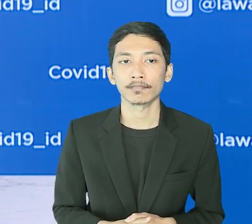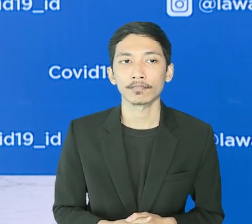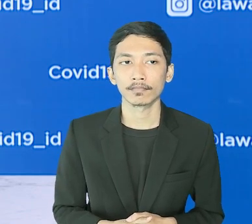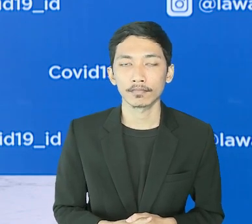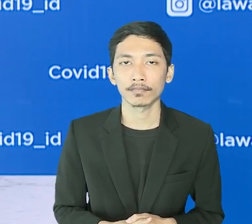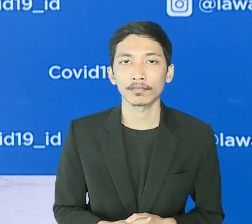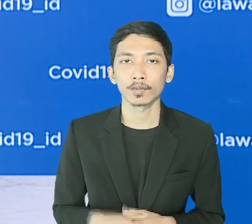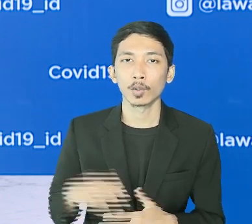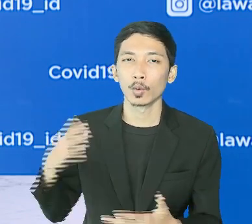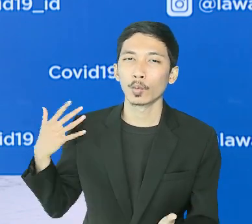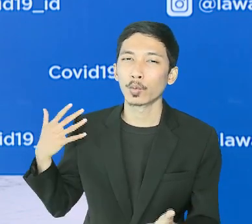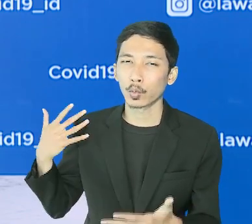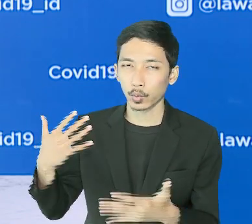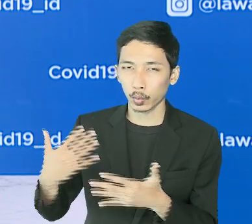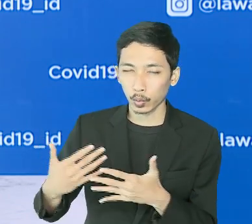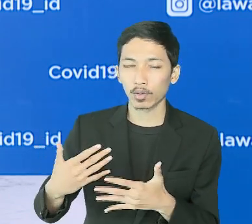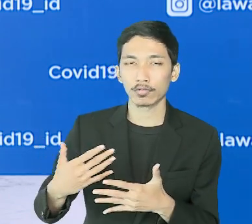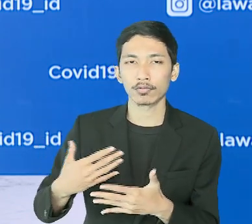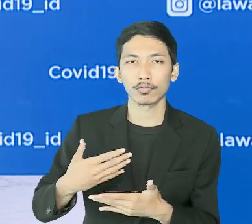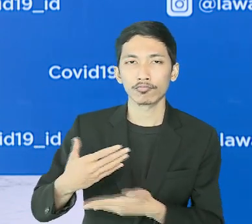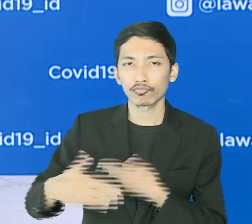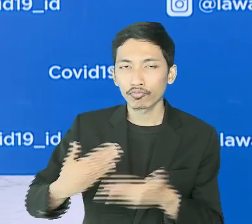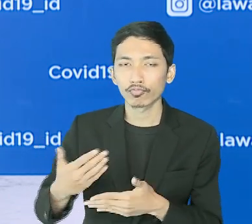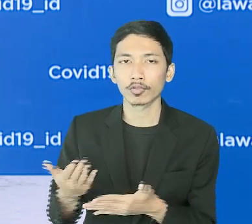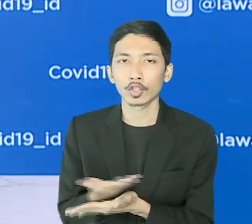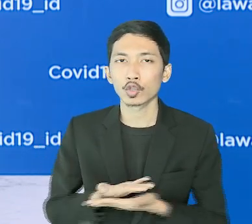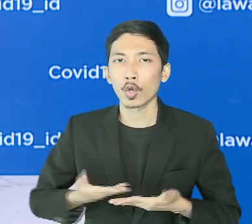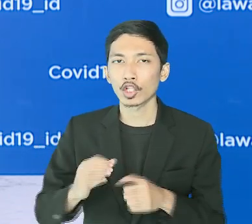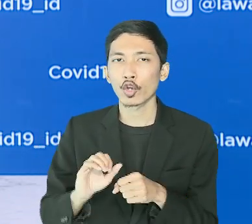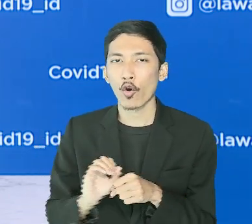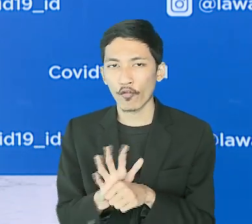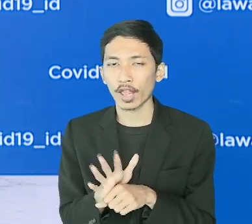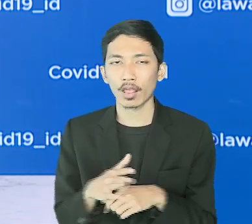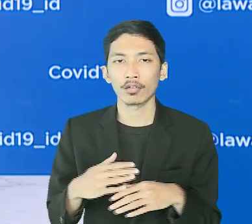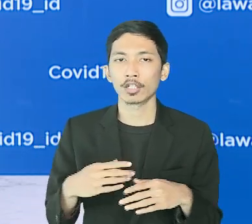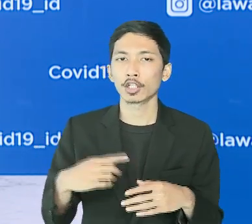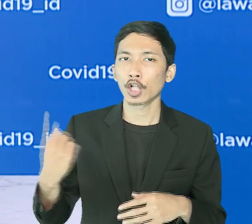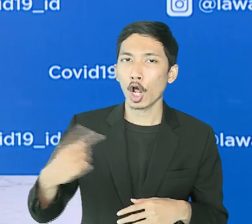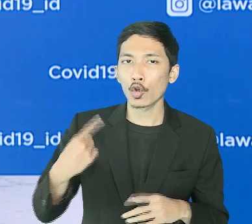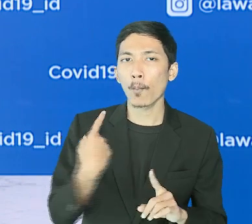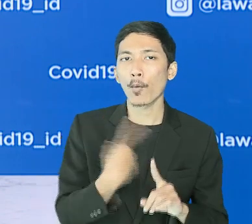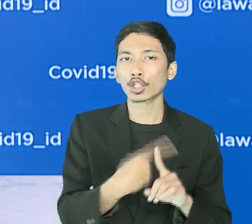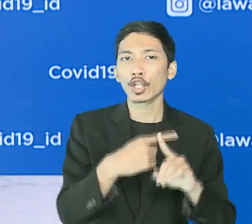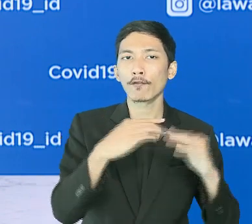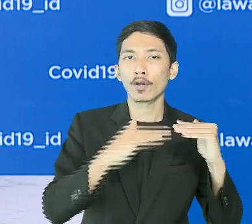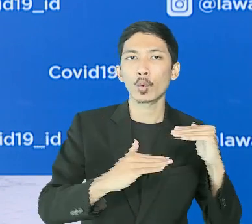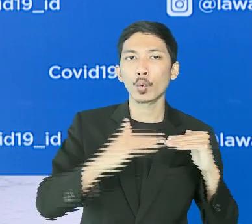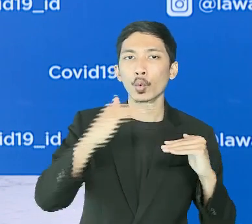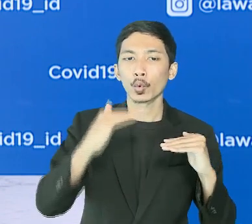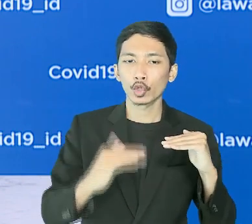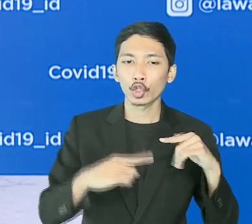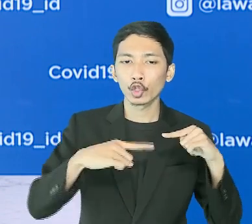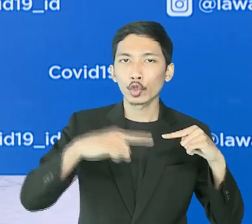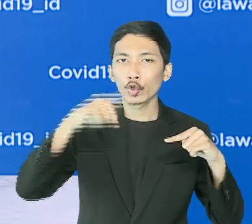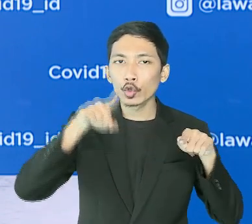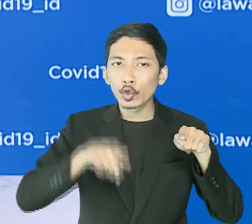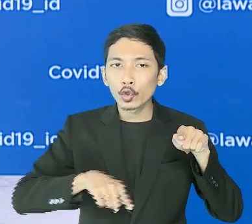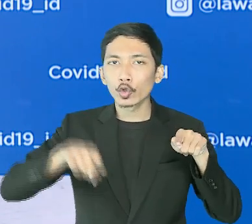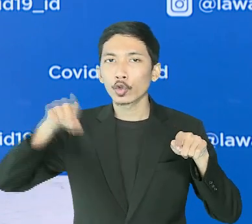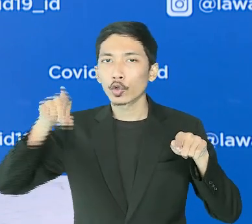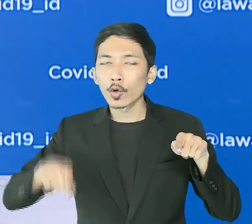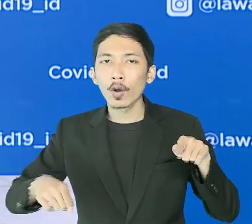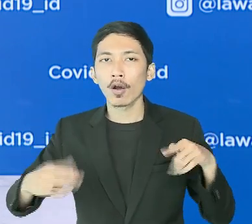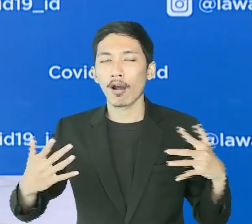pandemi COVID-19, terdapat beberapa kali kenaikan kasus COVID-19 di berbagai negara di dunia.